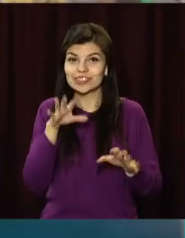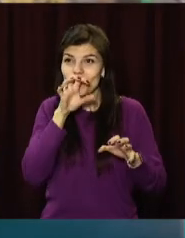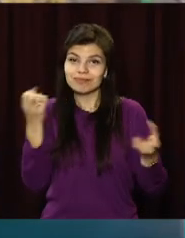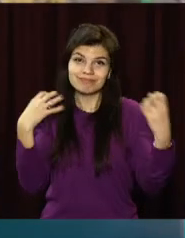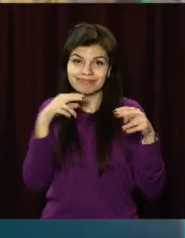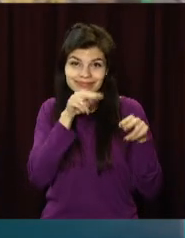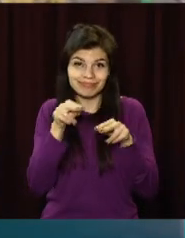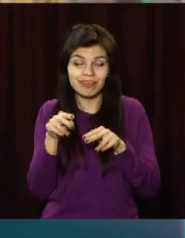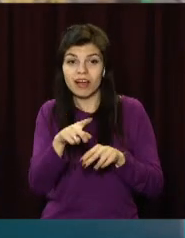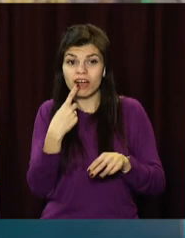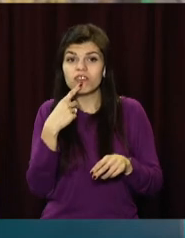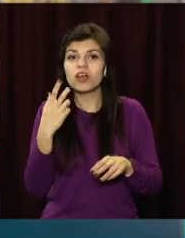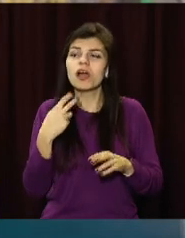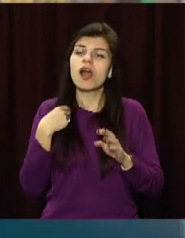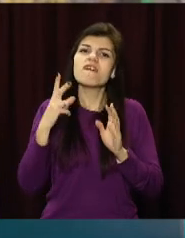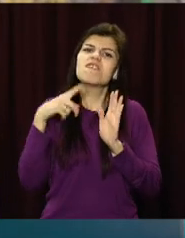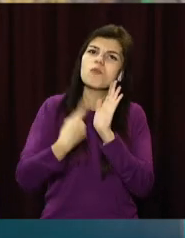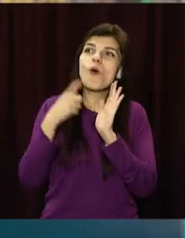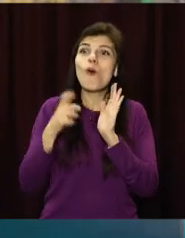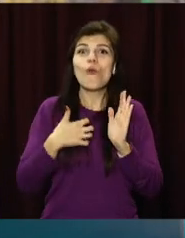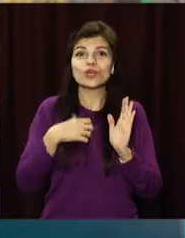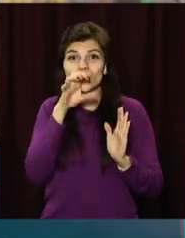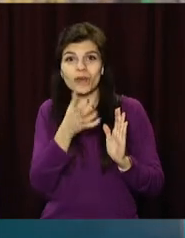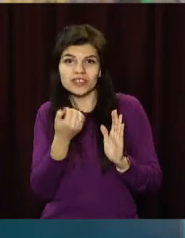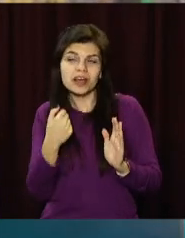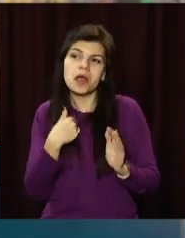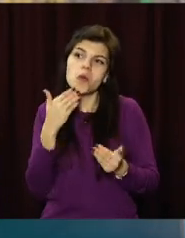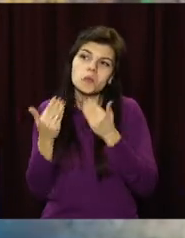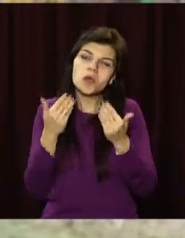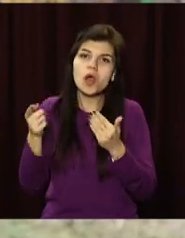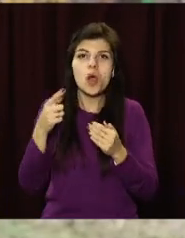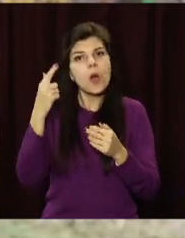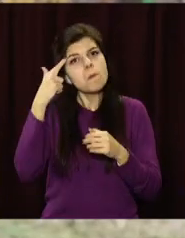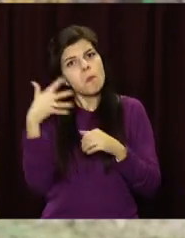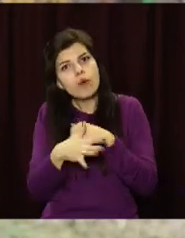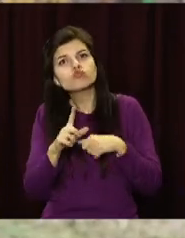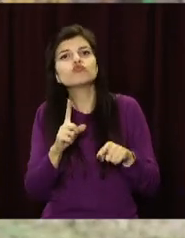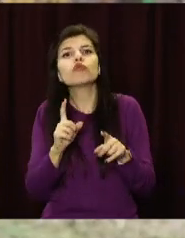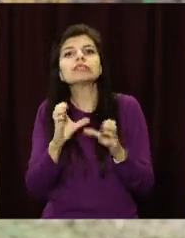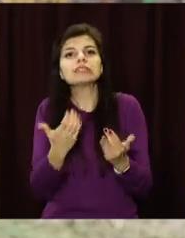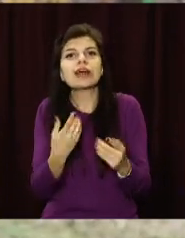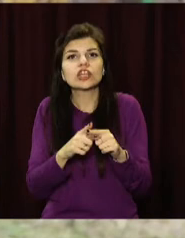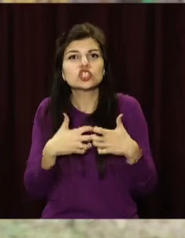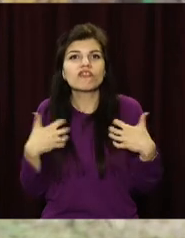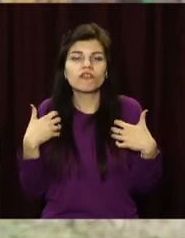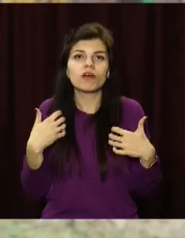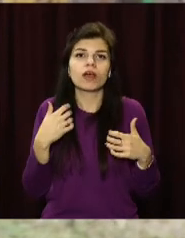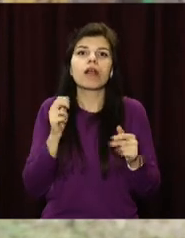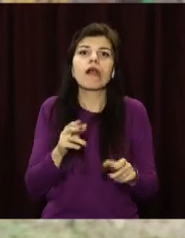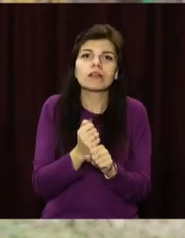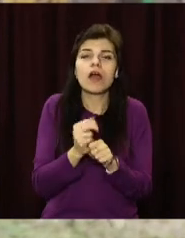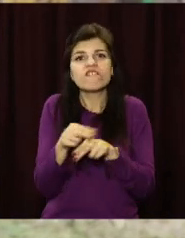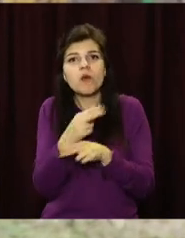бачу, ну, наскільки він адекватен, має поняття о собаках і о том, що з ними робити, як він їх буде кормити,